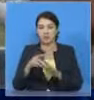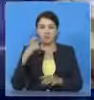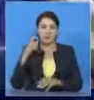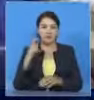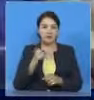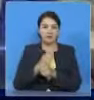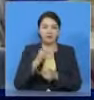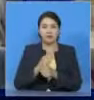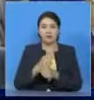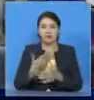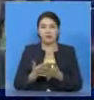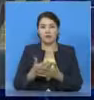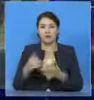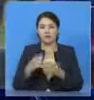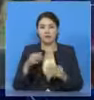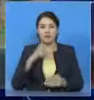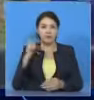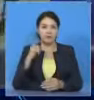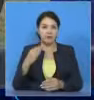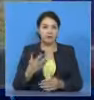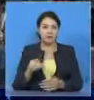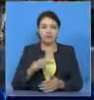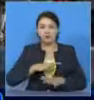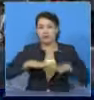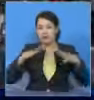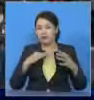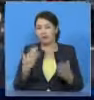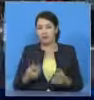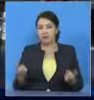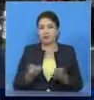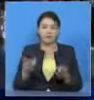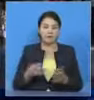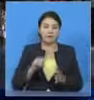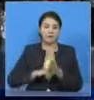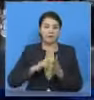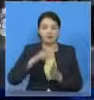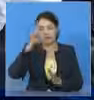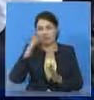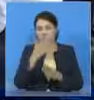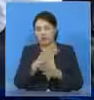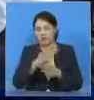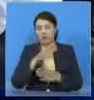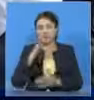өнімі өндірілді. Жергілікті шаруалар мұндай межені көбейтуге қауқарлы. Себебі мемлекеттен